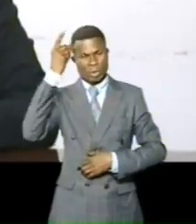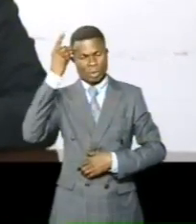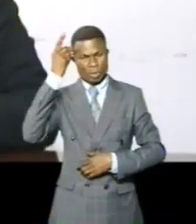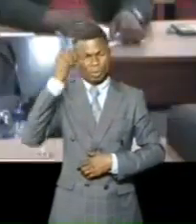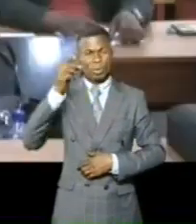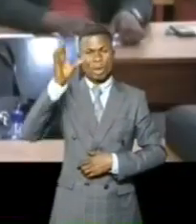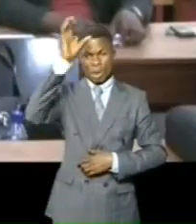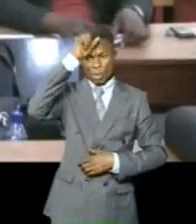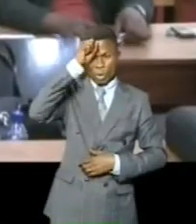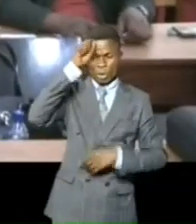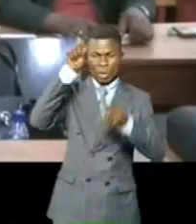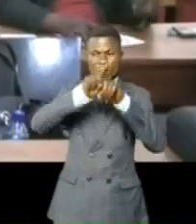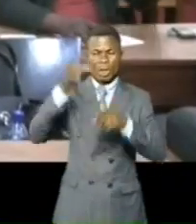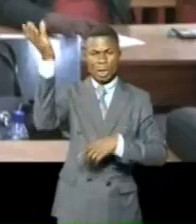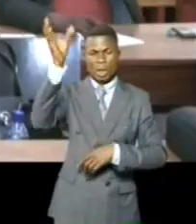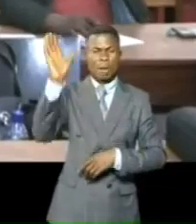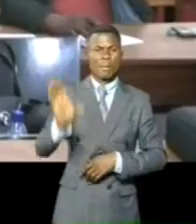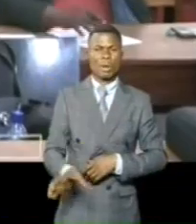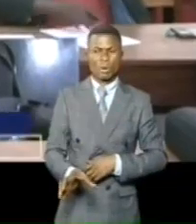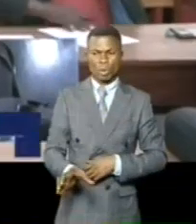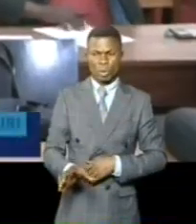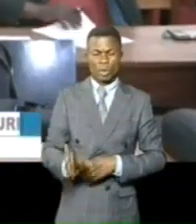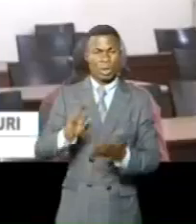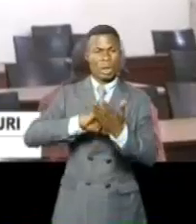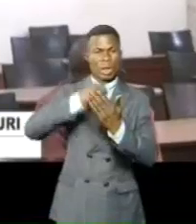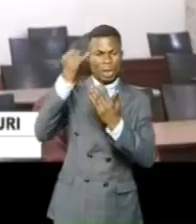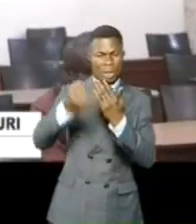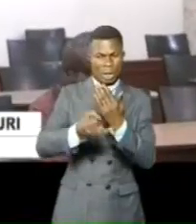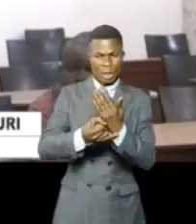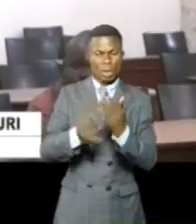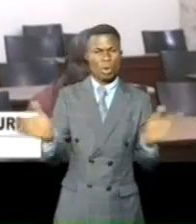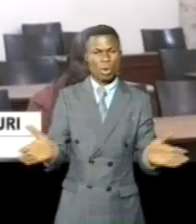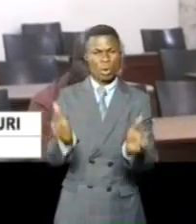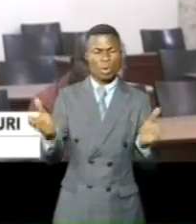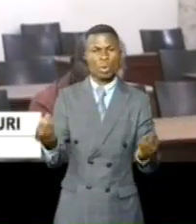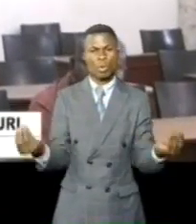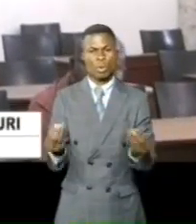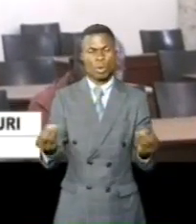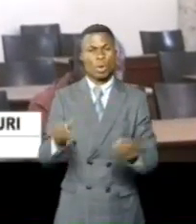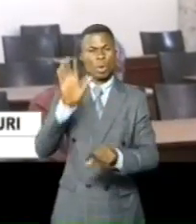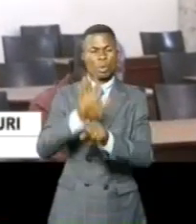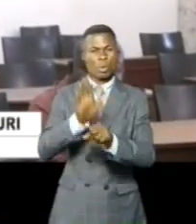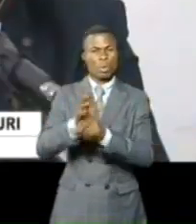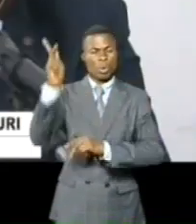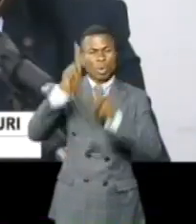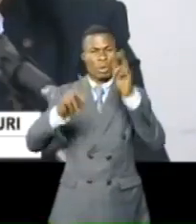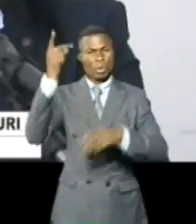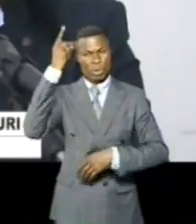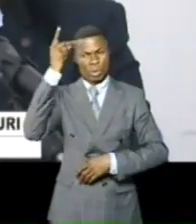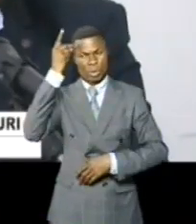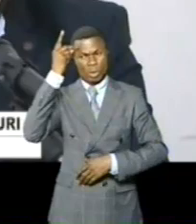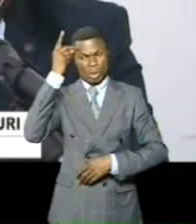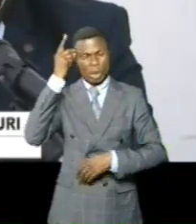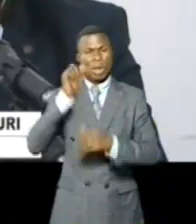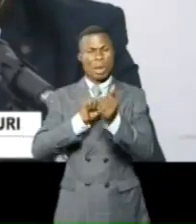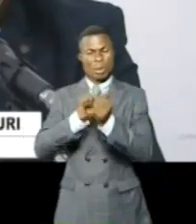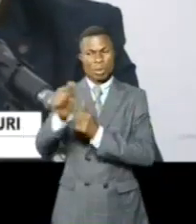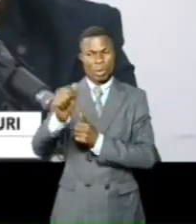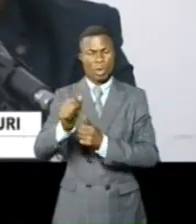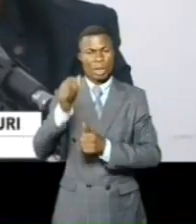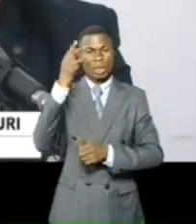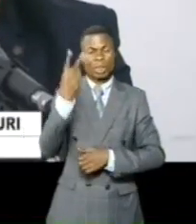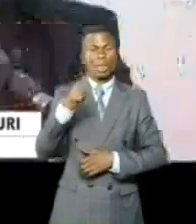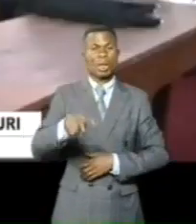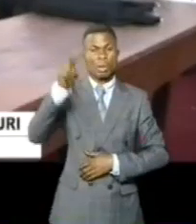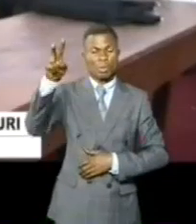Grand Bandundu et le Congo central. Ce projet est motivé du fait que la population de Kinshasa est passée de 2 millions